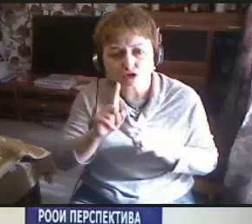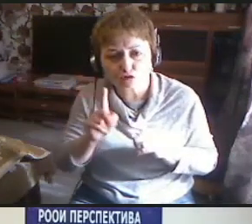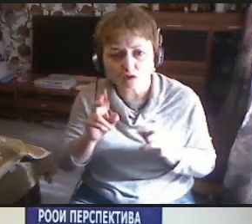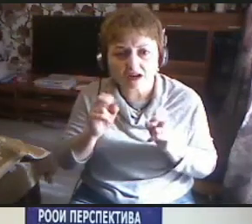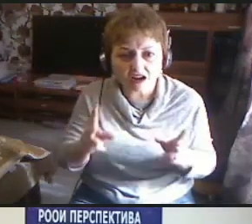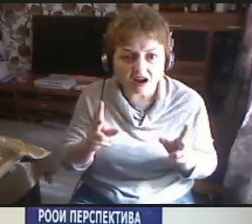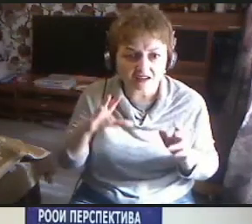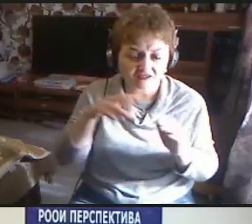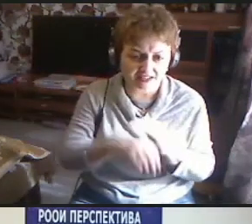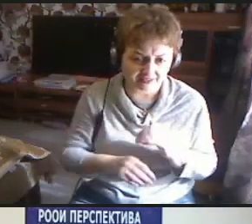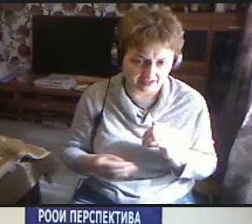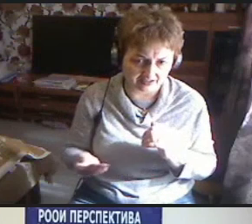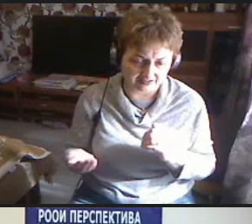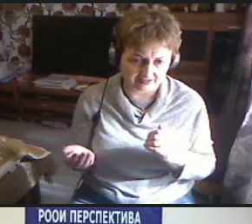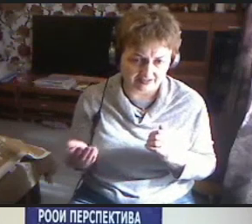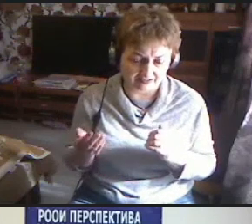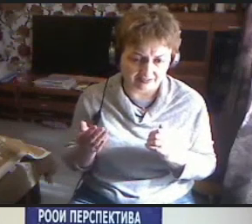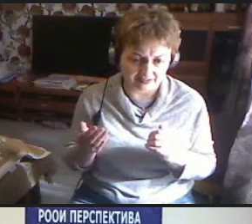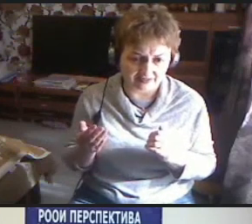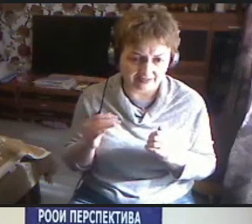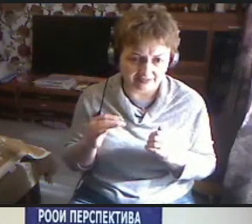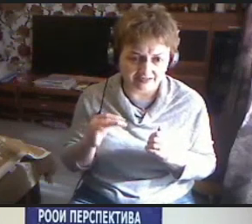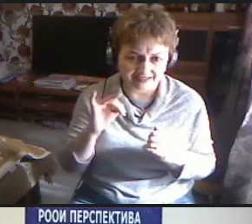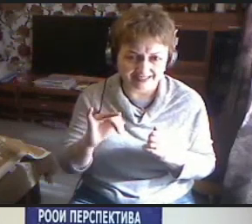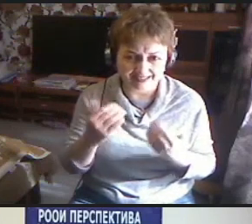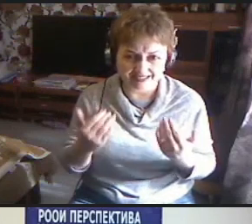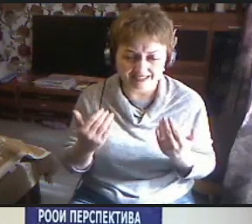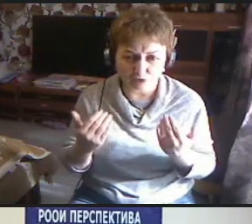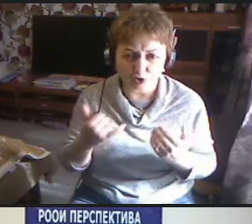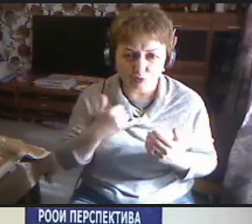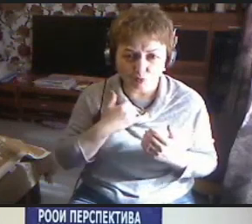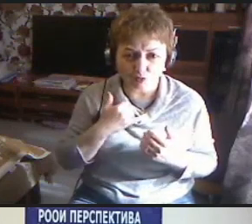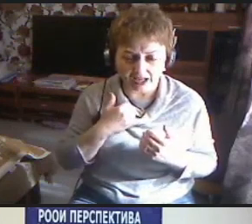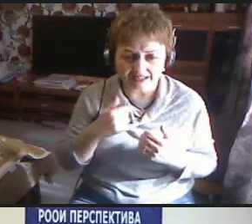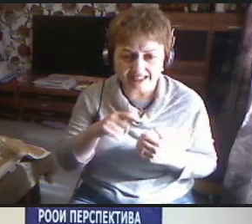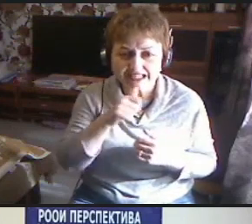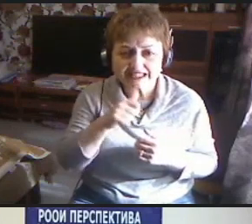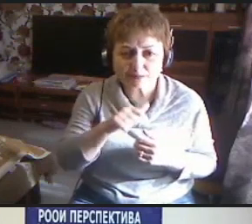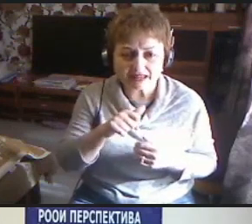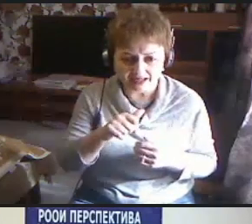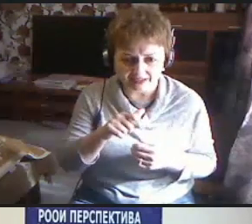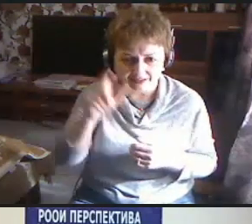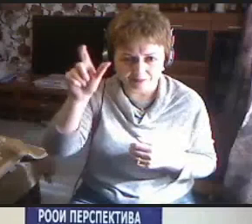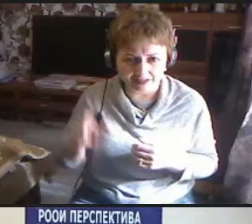все внедрять. Вот. И сегодня у нас экспертом выступит